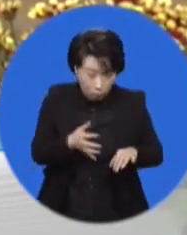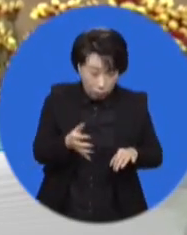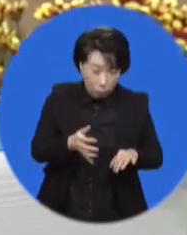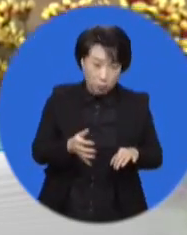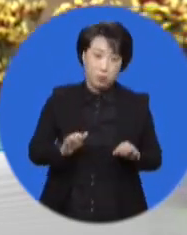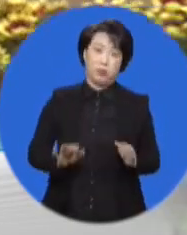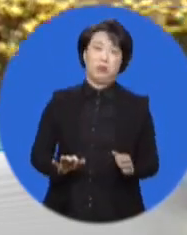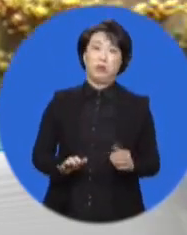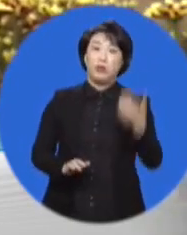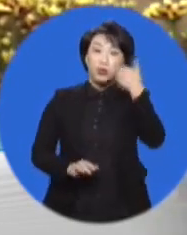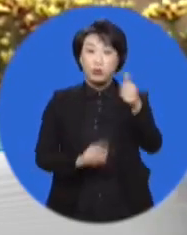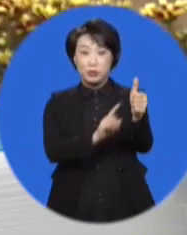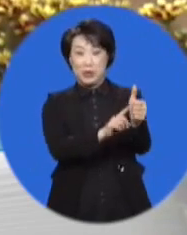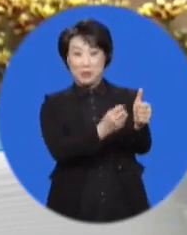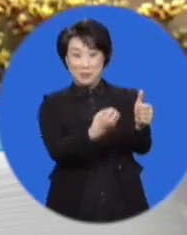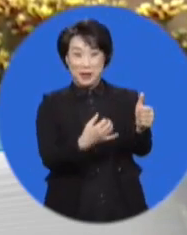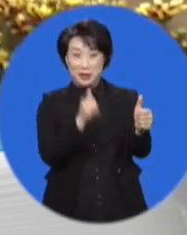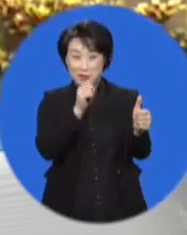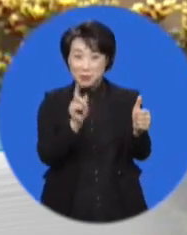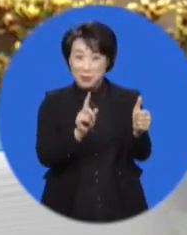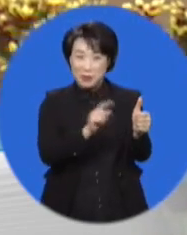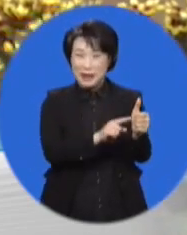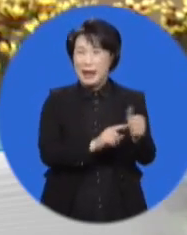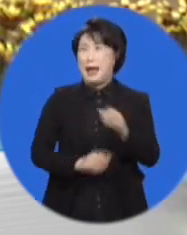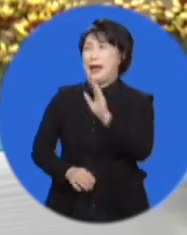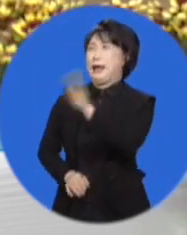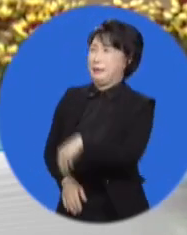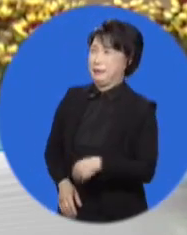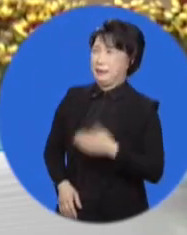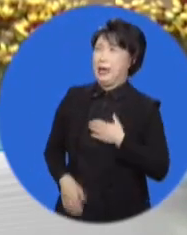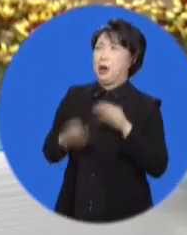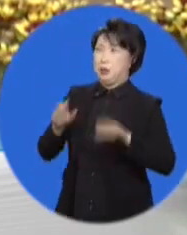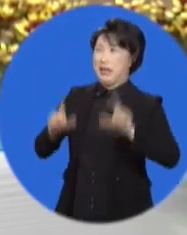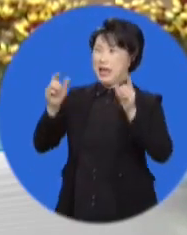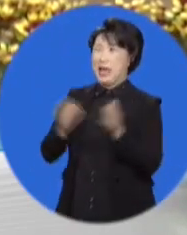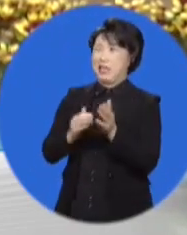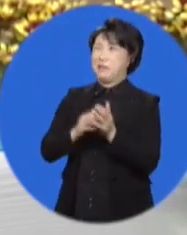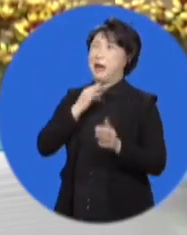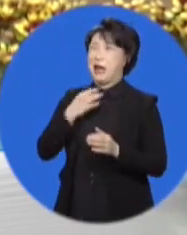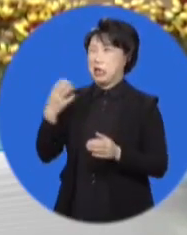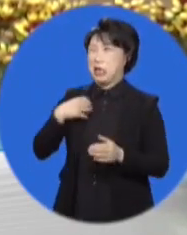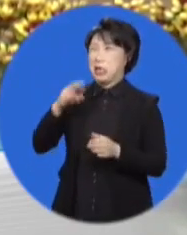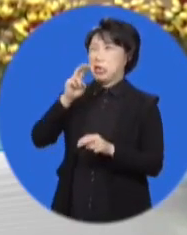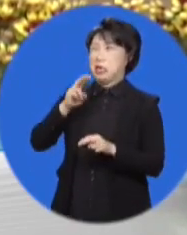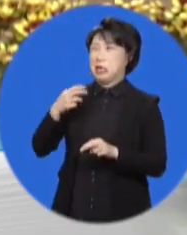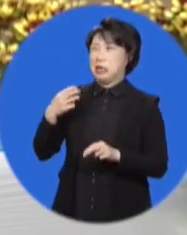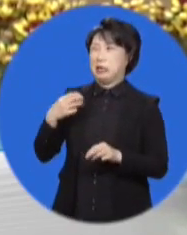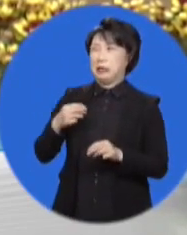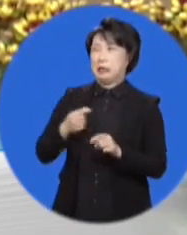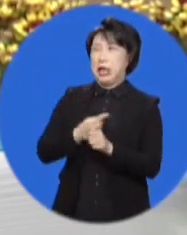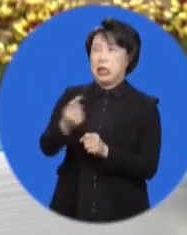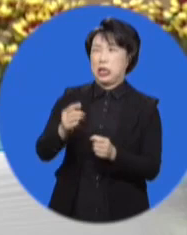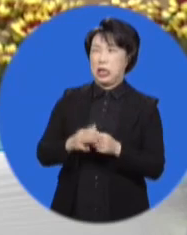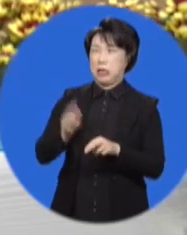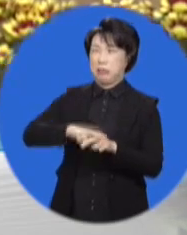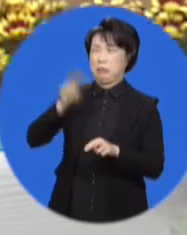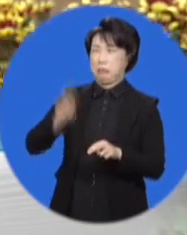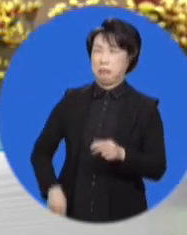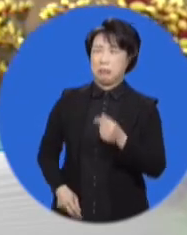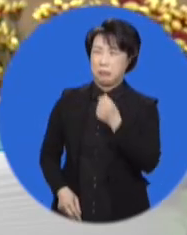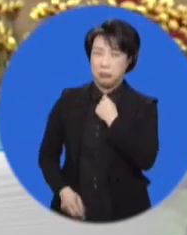그러니까 어떤 사람들은 보세요. 아이고, 난 금년까지만 직분하고 내년은 안 기도했어.